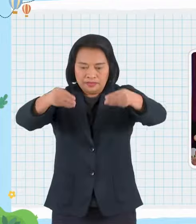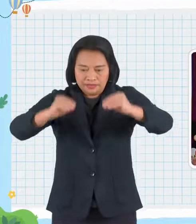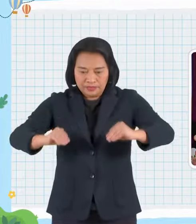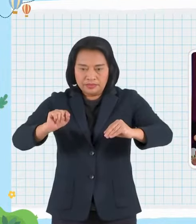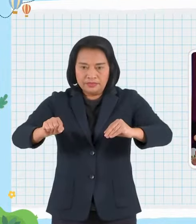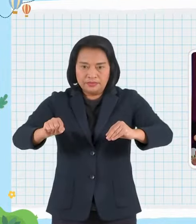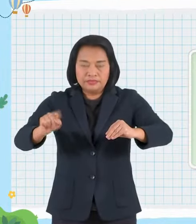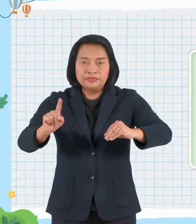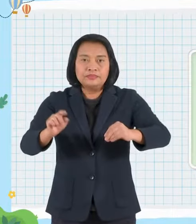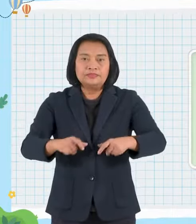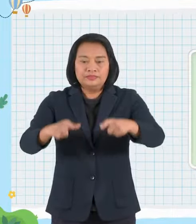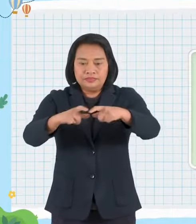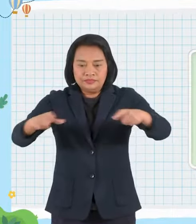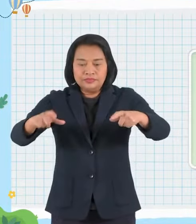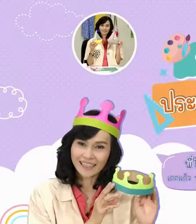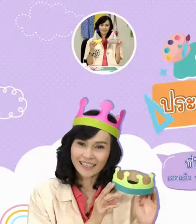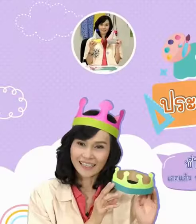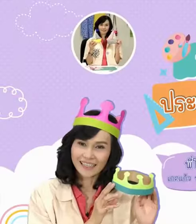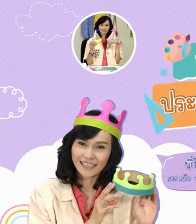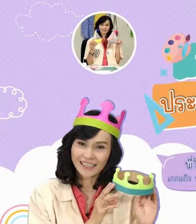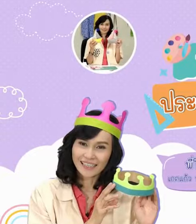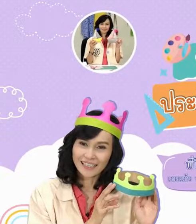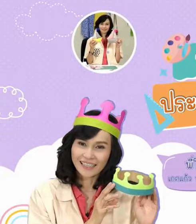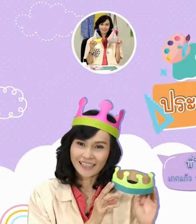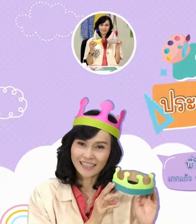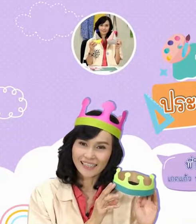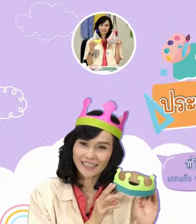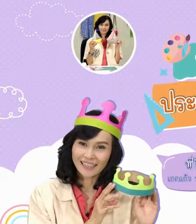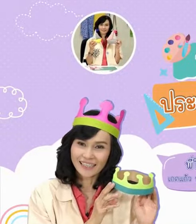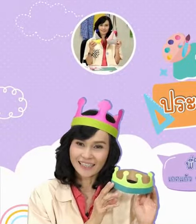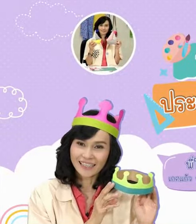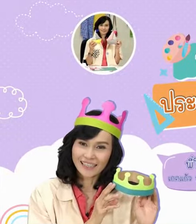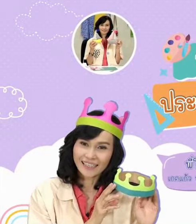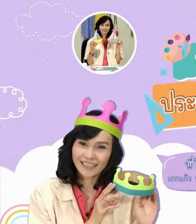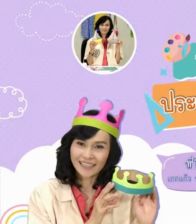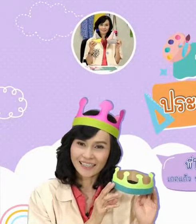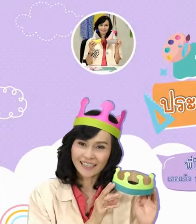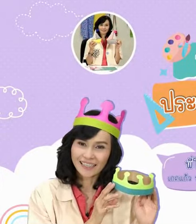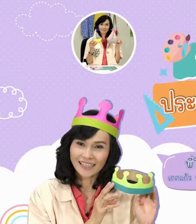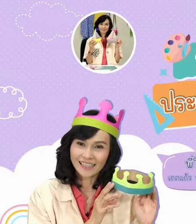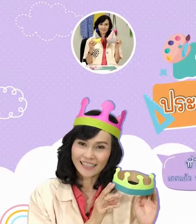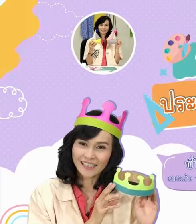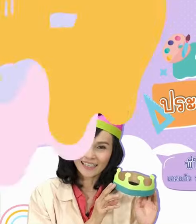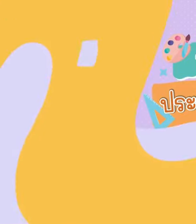เป็นสี่เหลี่ยมผืนผ้า สนุกคิดประดิษฐ์ของเล่นกับพี่โมก